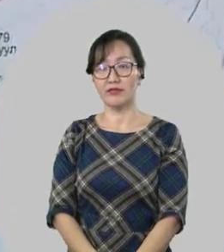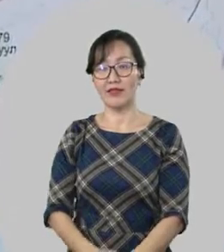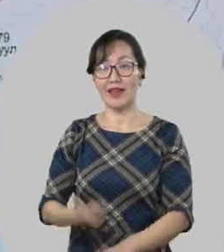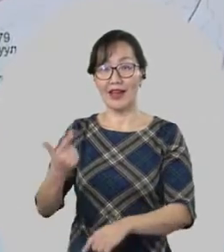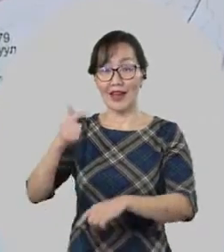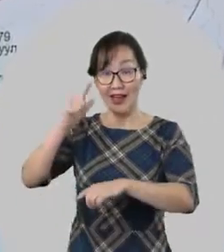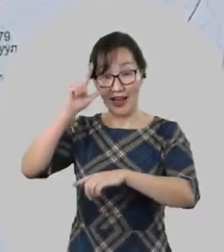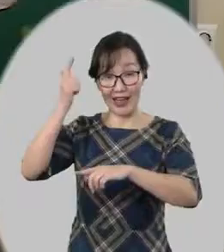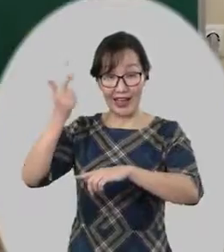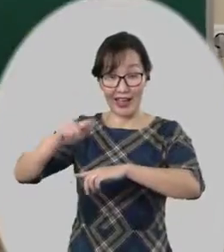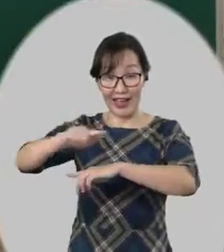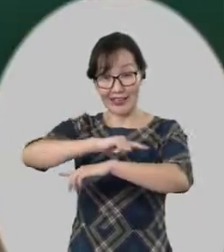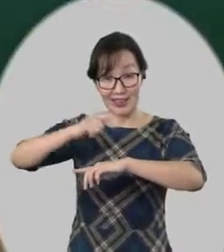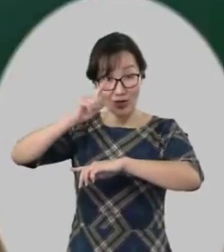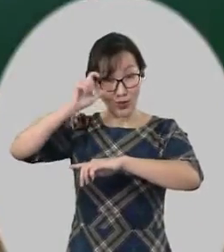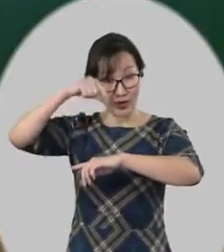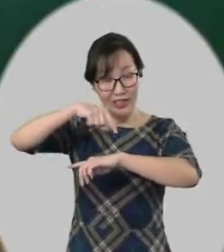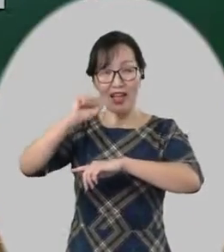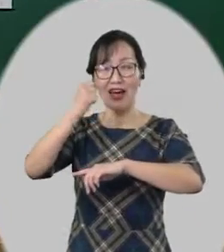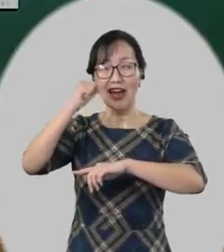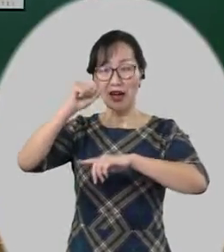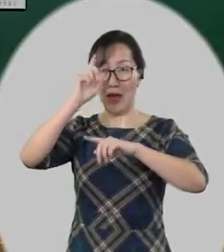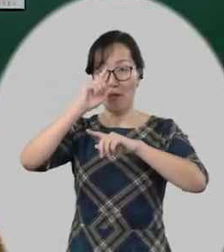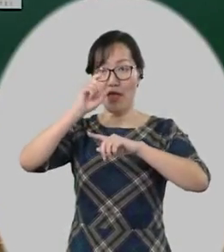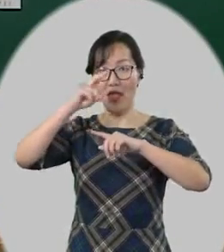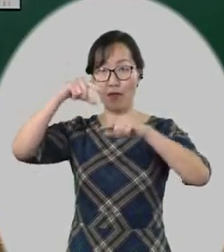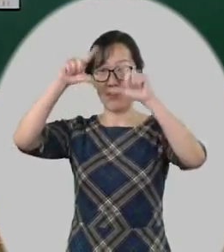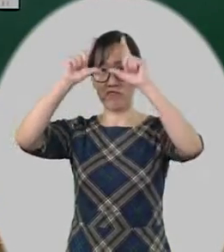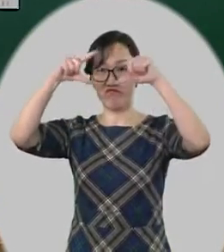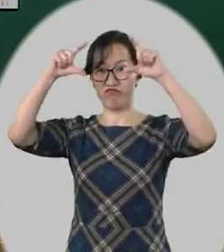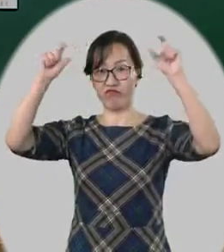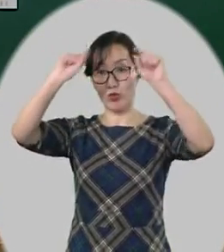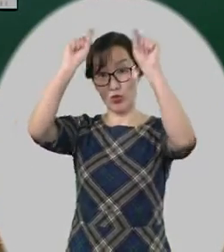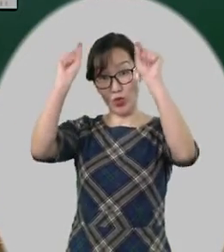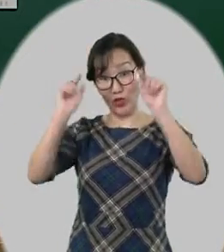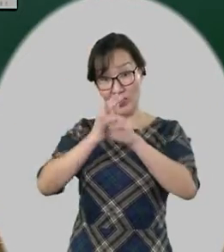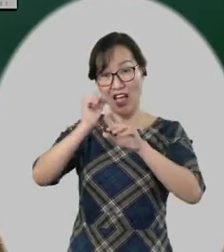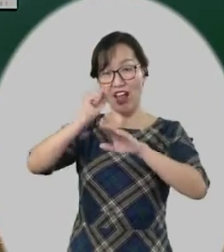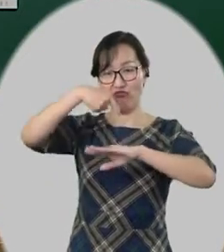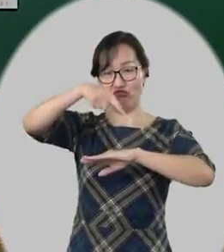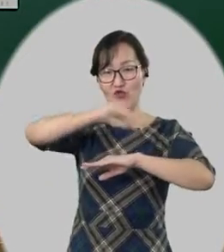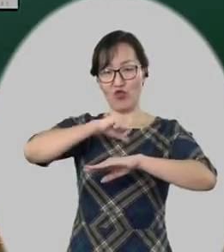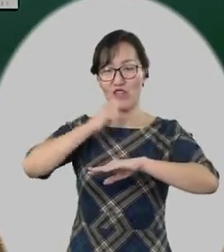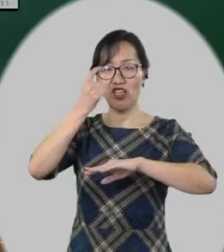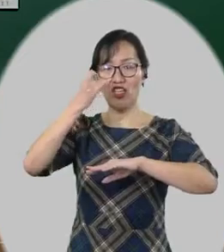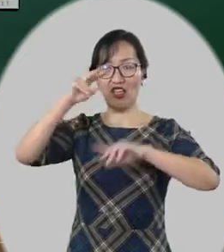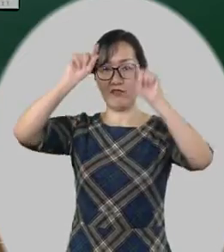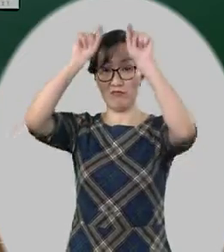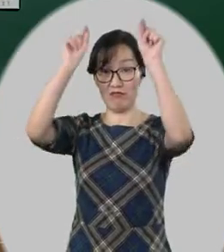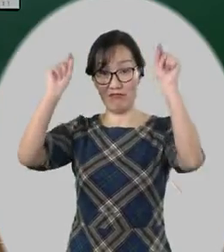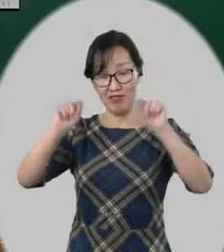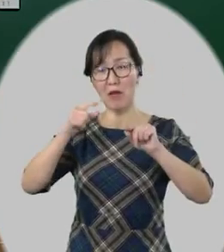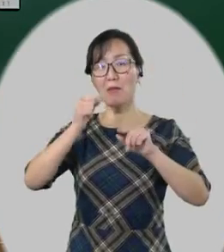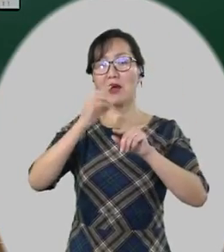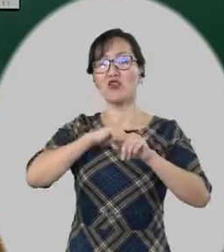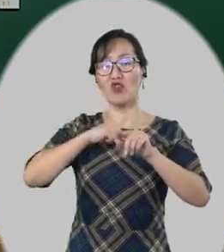Газрын зураг дээр Архангай аймаг маань нэг иймэрхүү хэлбэртэй дүрслэгдэж үлджээ гэж. За, тэгвэл багш нь яагаад энийг ингээд